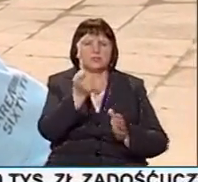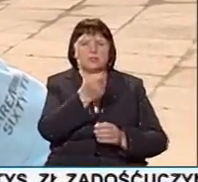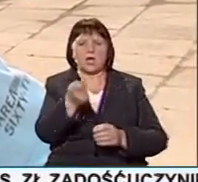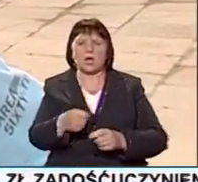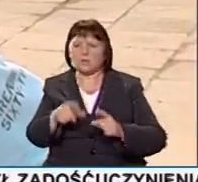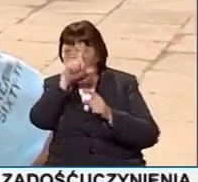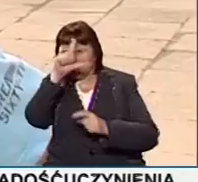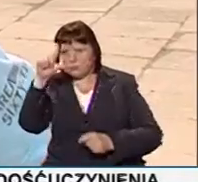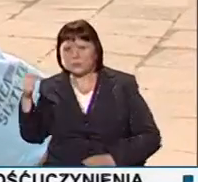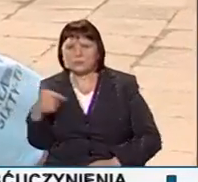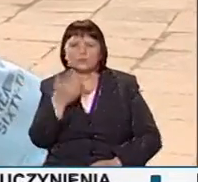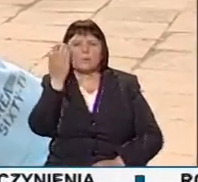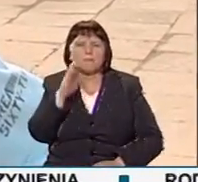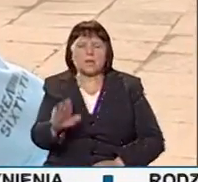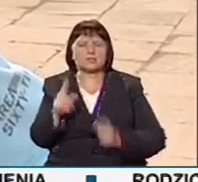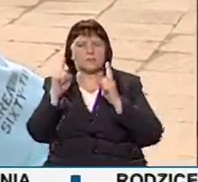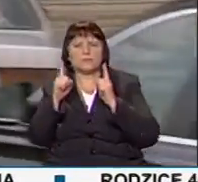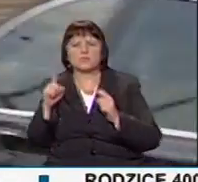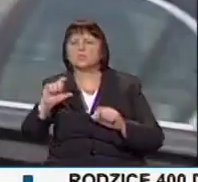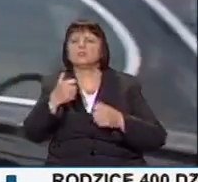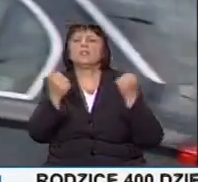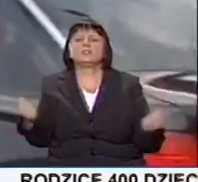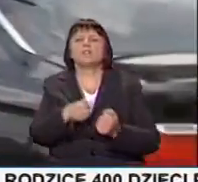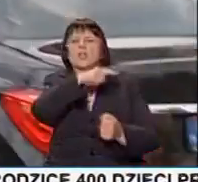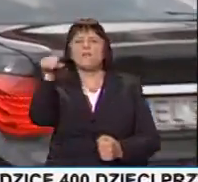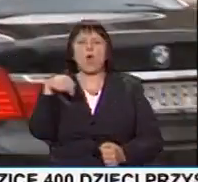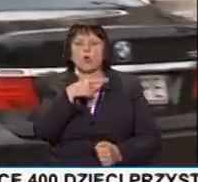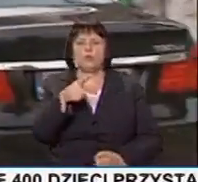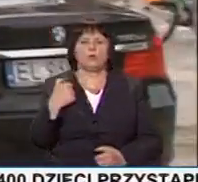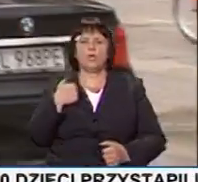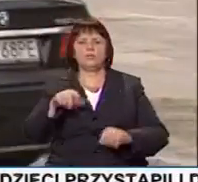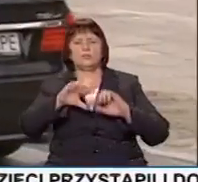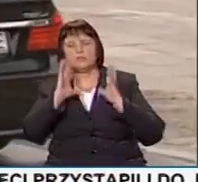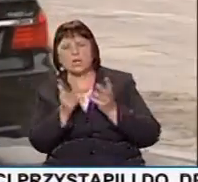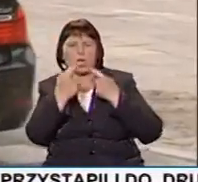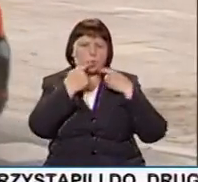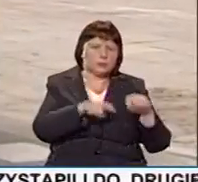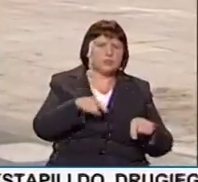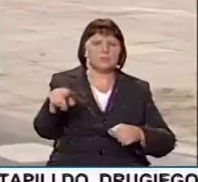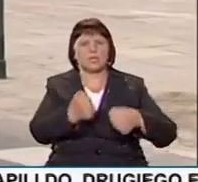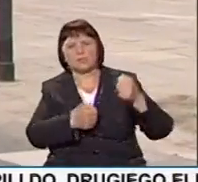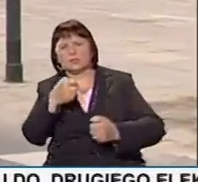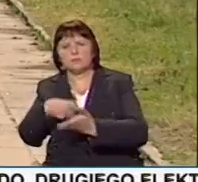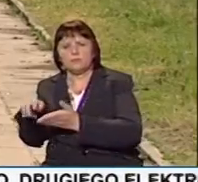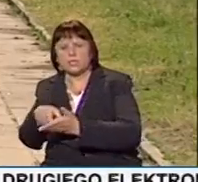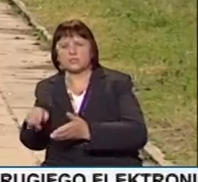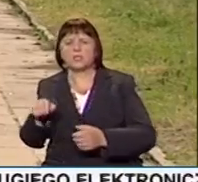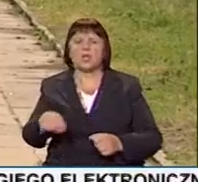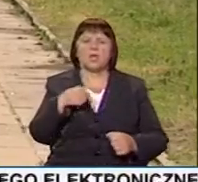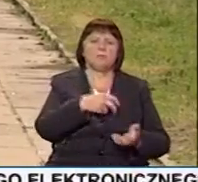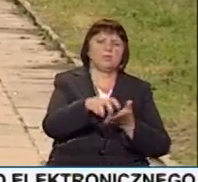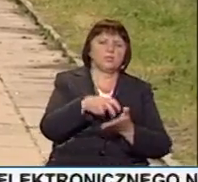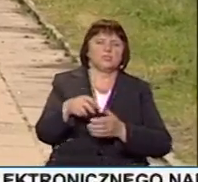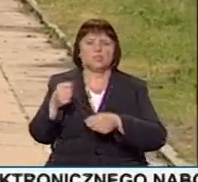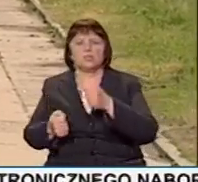powinni bardziej uważać na to, co się dzieje wokół. I tak rowerzyści przerzucają odpowiedzialność na kierowców i pieszych, piesi i